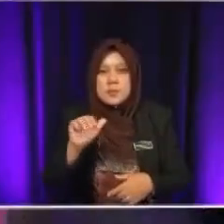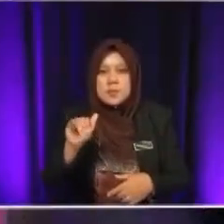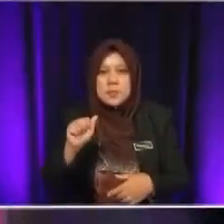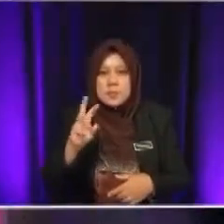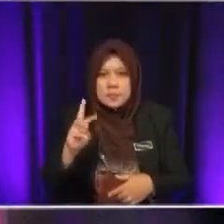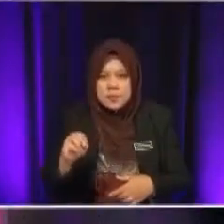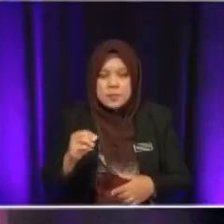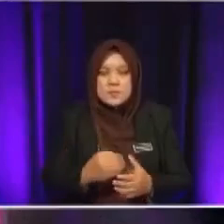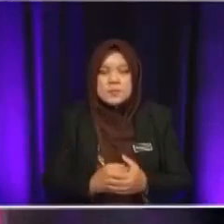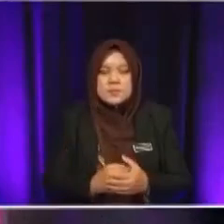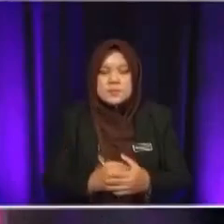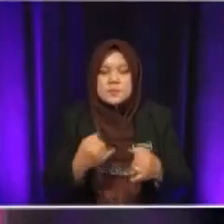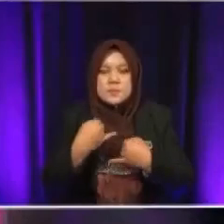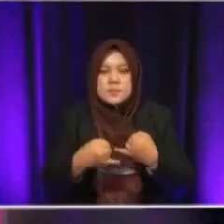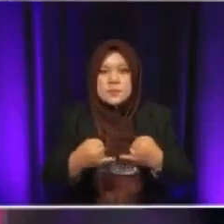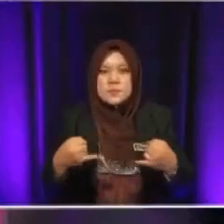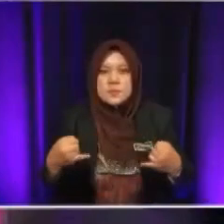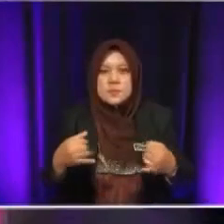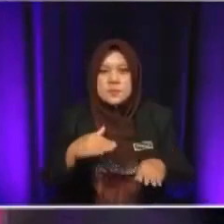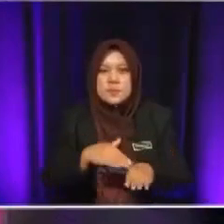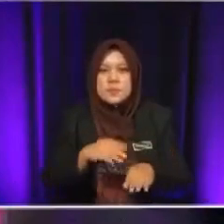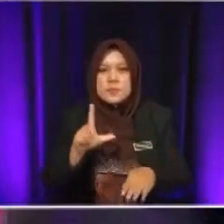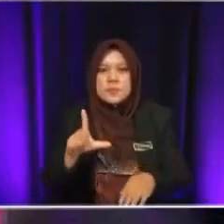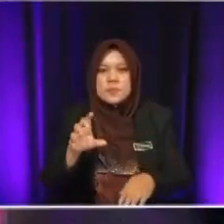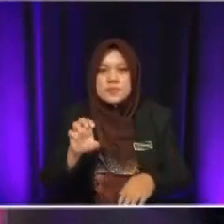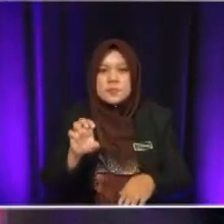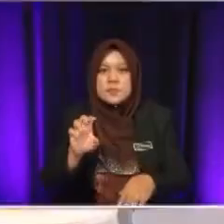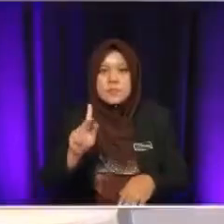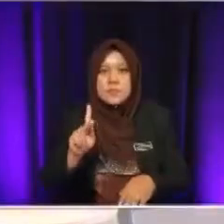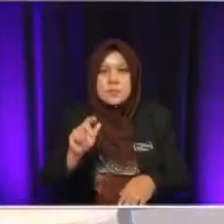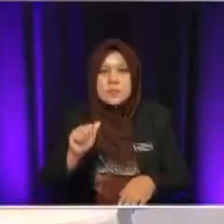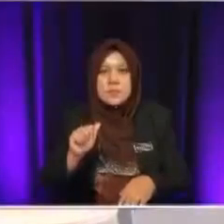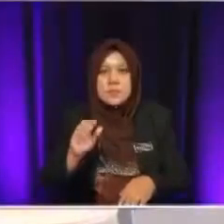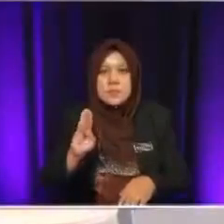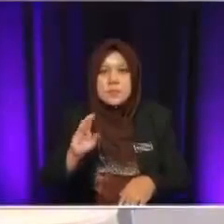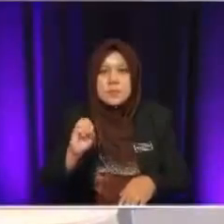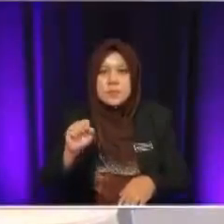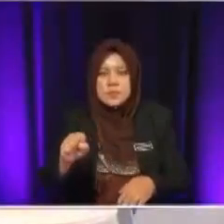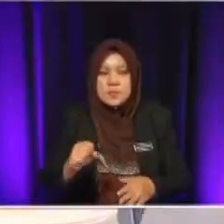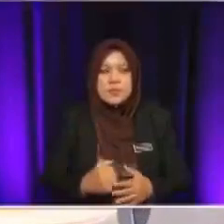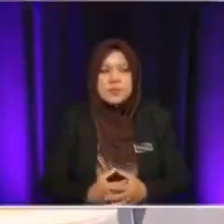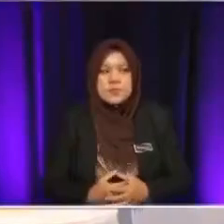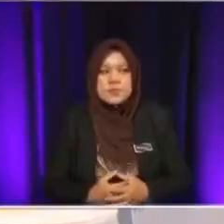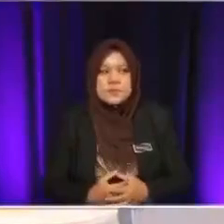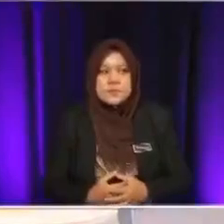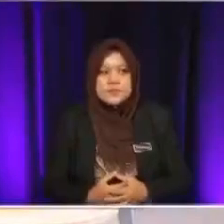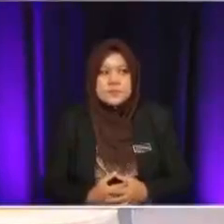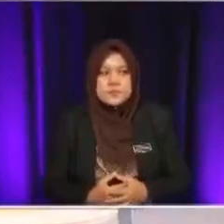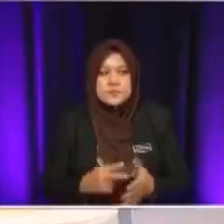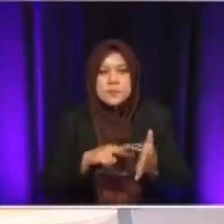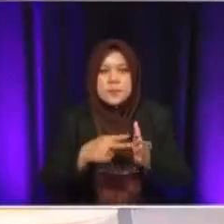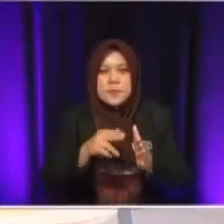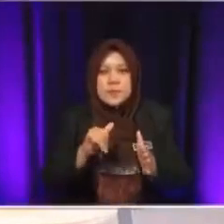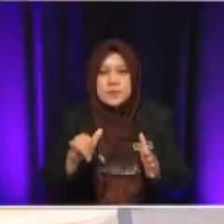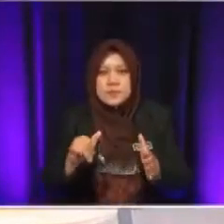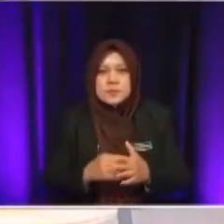Okay, so dia akan ikat pada lekabel tu. So jangan risau, dia boleh tumbuh punya. Okey, macam ni cikgu eh, boleh? Ya, betul. Maksudnya cikgu, bila